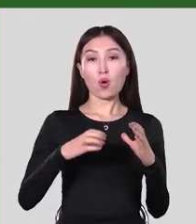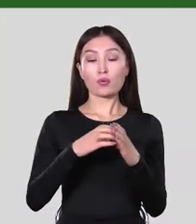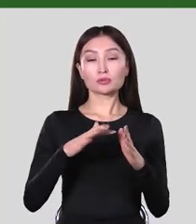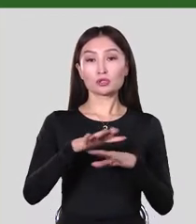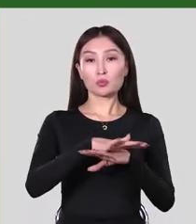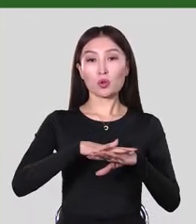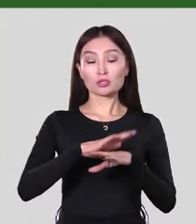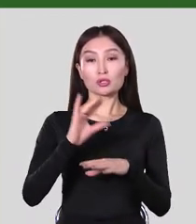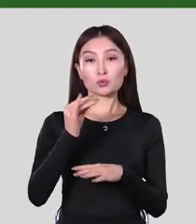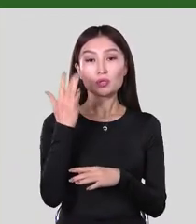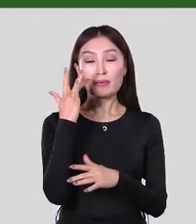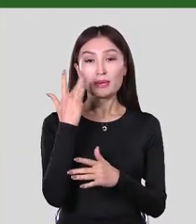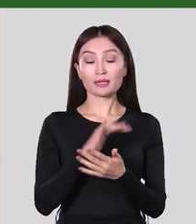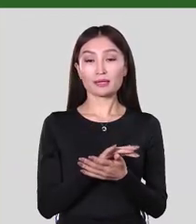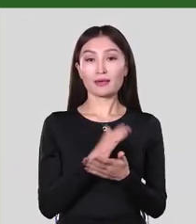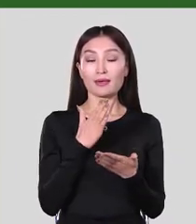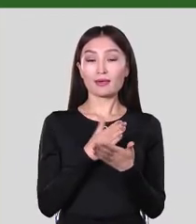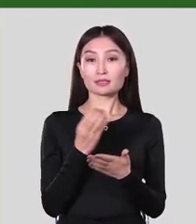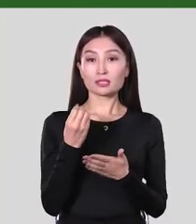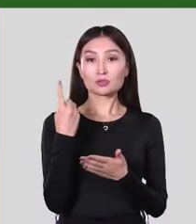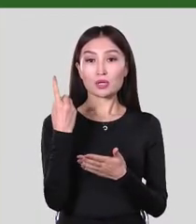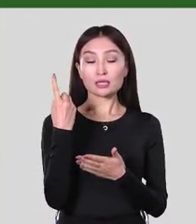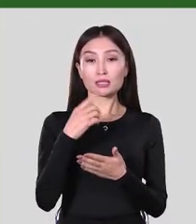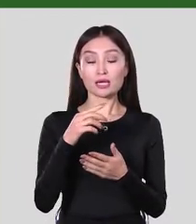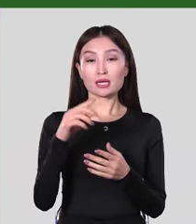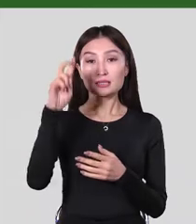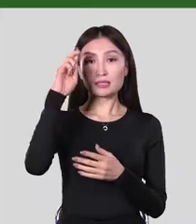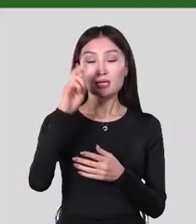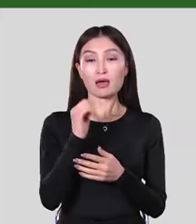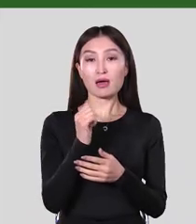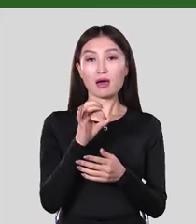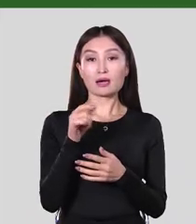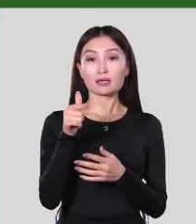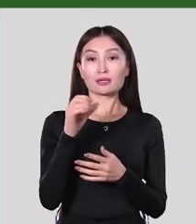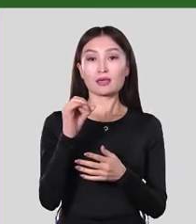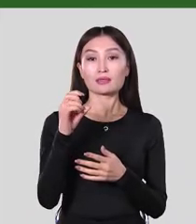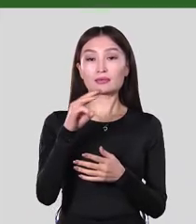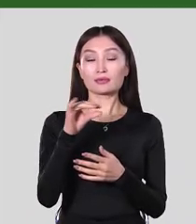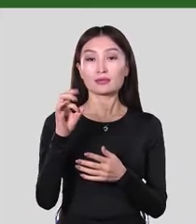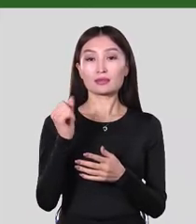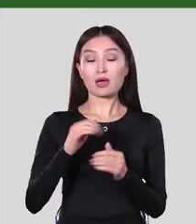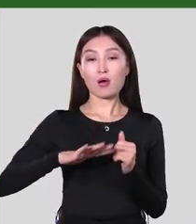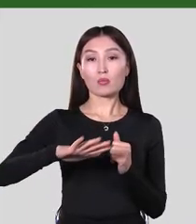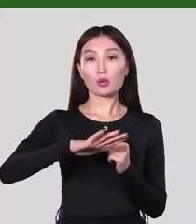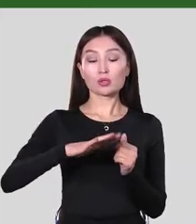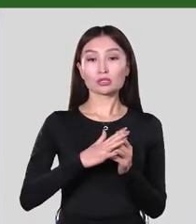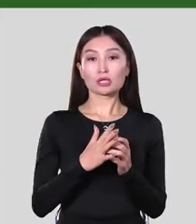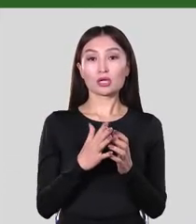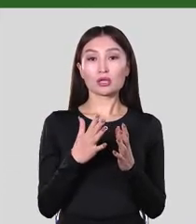площади Южной Америки. Есть еще одна страна-гигант – Аргентина, площадь которой